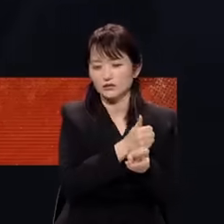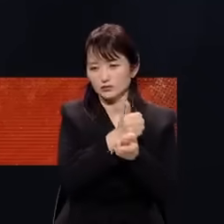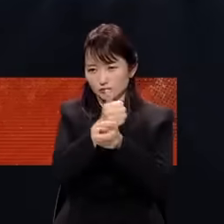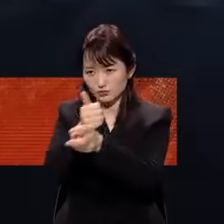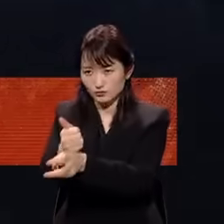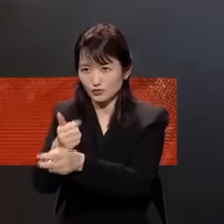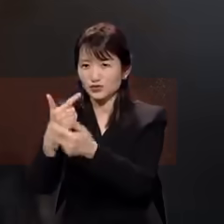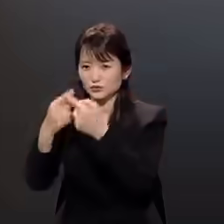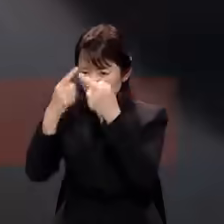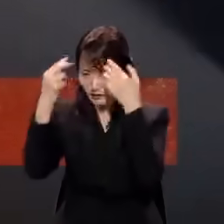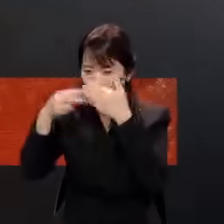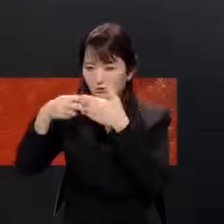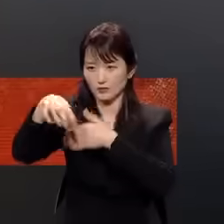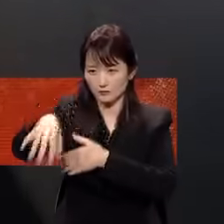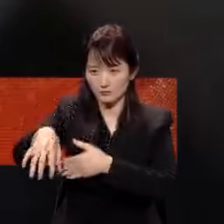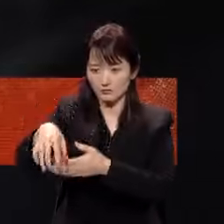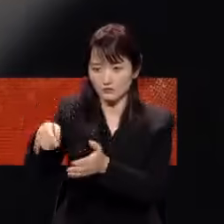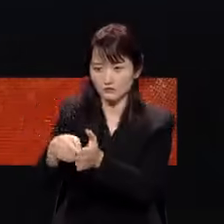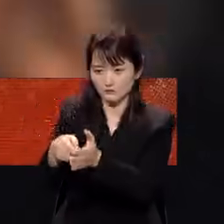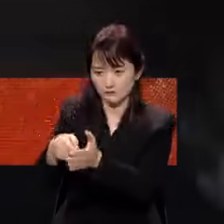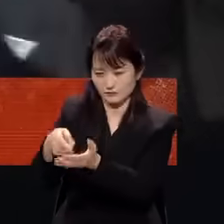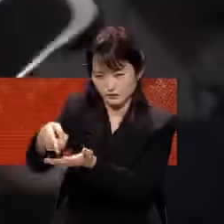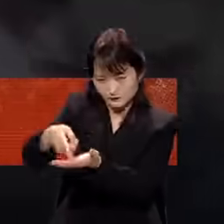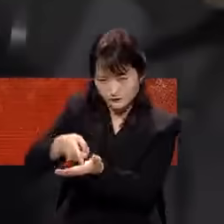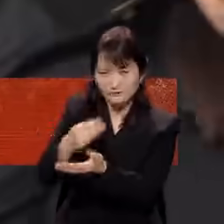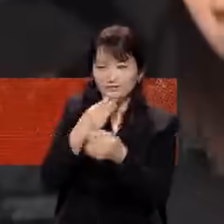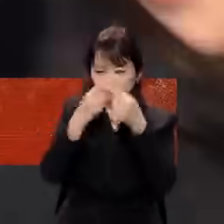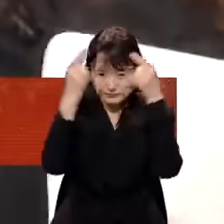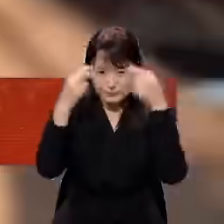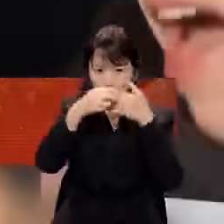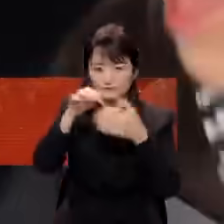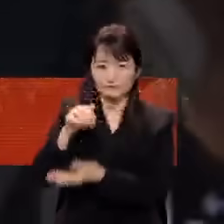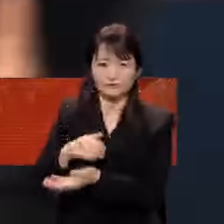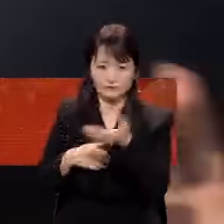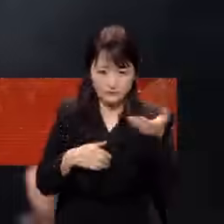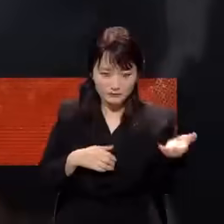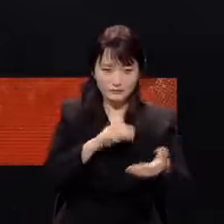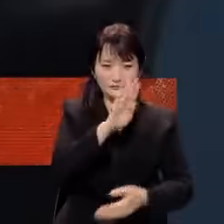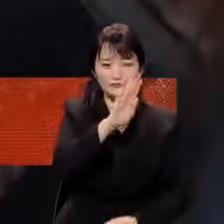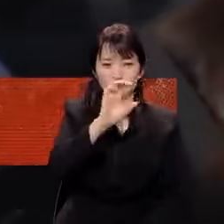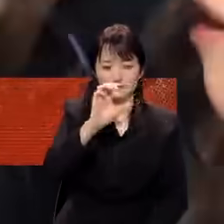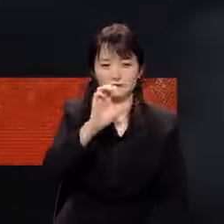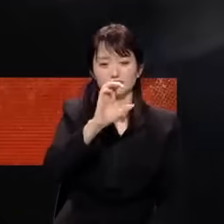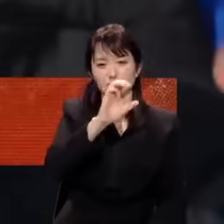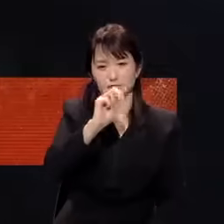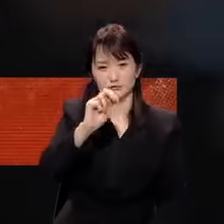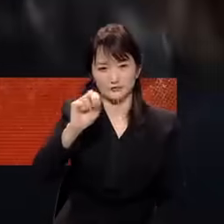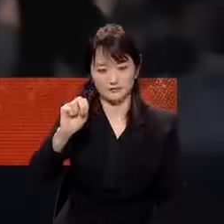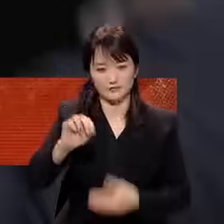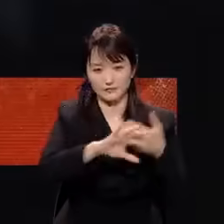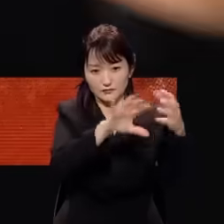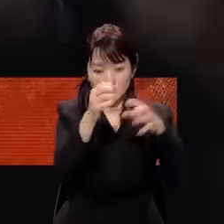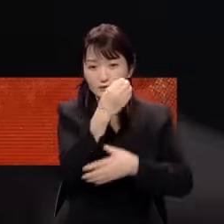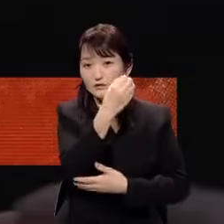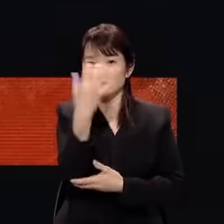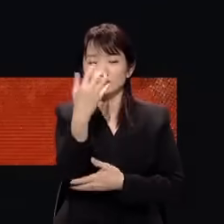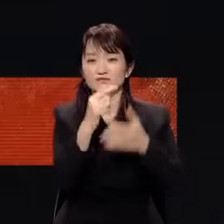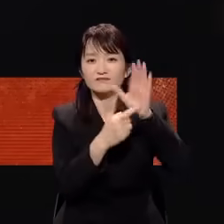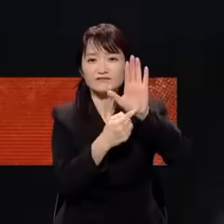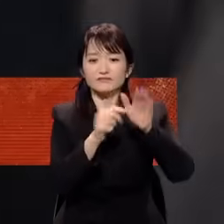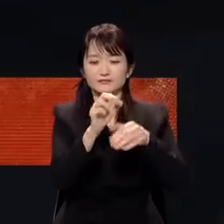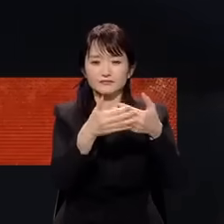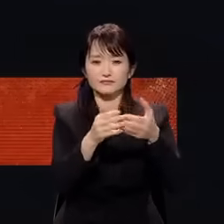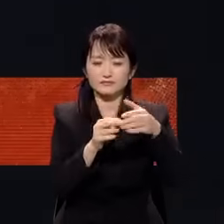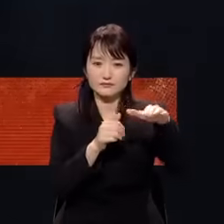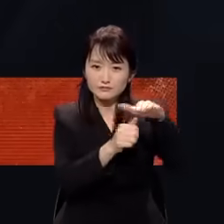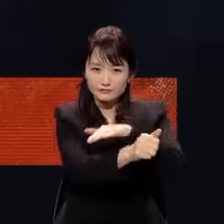부산대병원에서 응급치료를 받은 뒤에 서울대병원으로 이송됐습니다. BBC, CNN, 뉴욕타임스 등 해외 언론도 한국 야당 지도자가